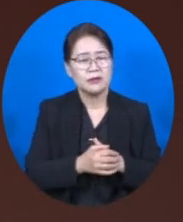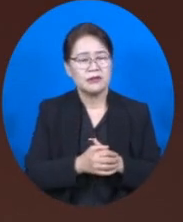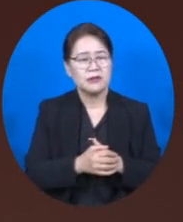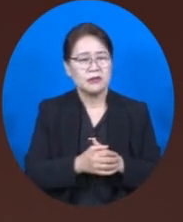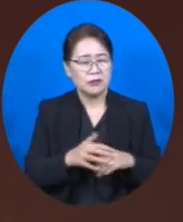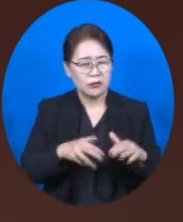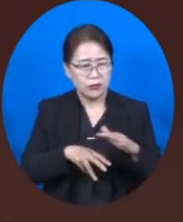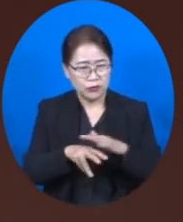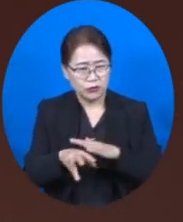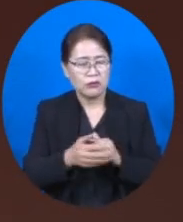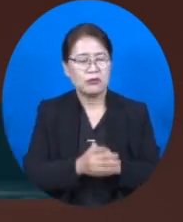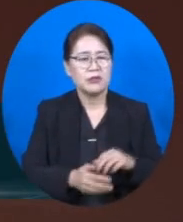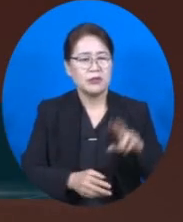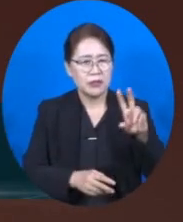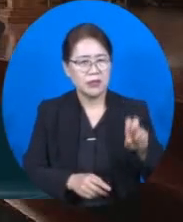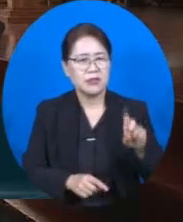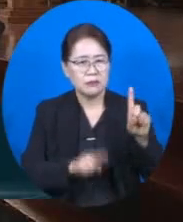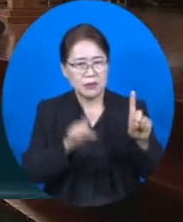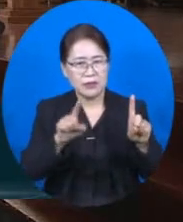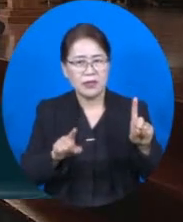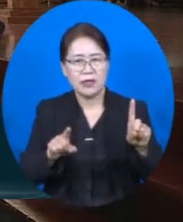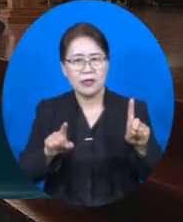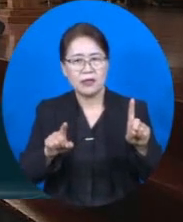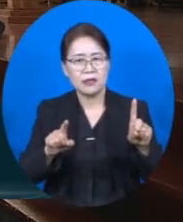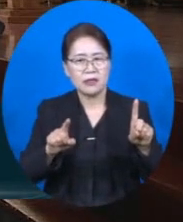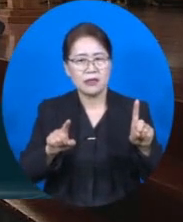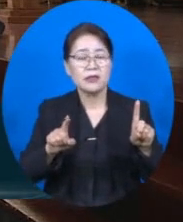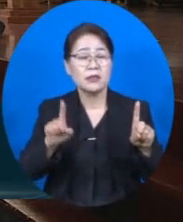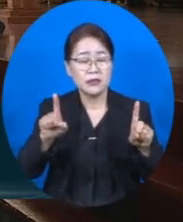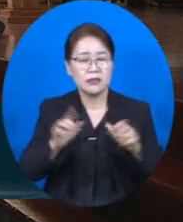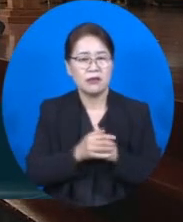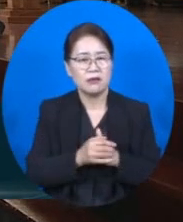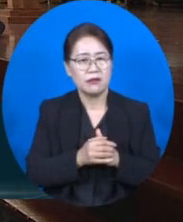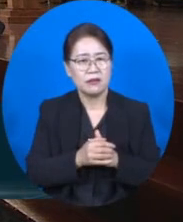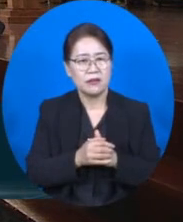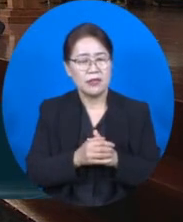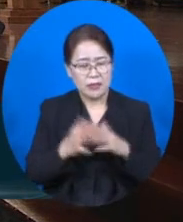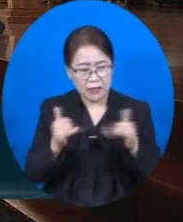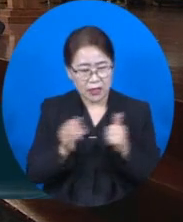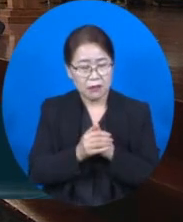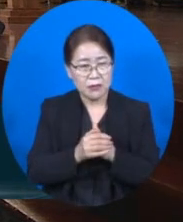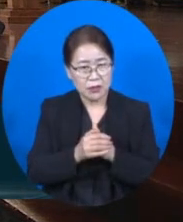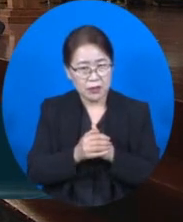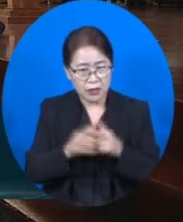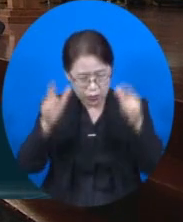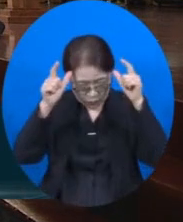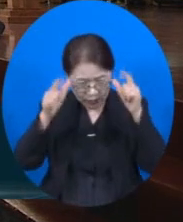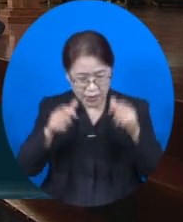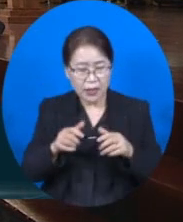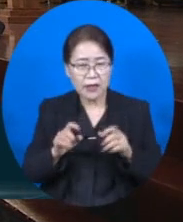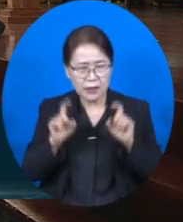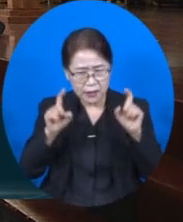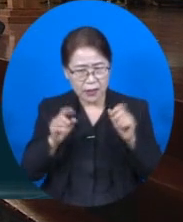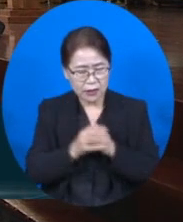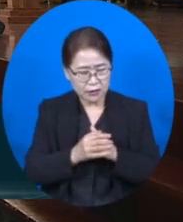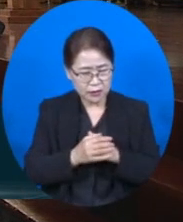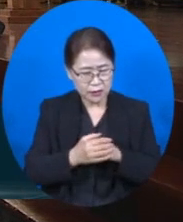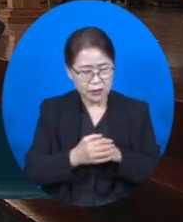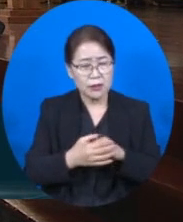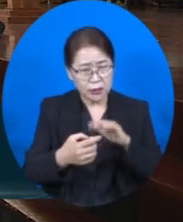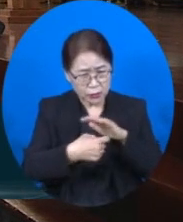21장 1절의 말씀을 읽겠습니다 다 같이요 사람이 소나 양을 도둑질하여 잡거나 팔면